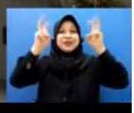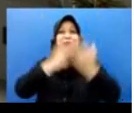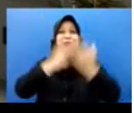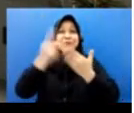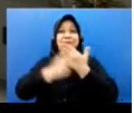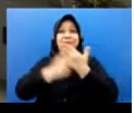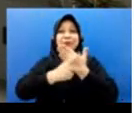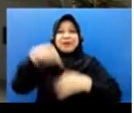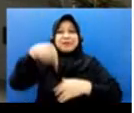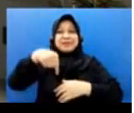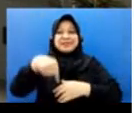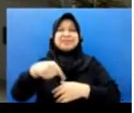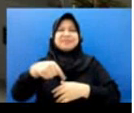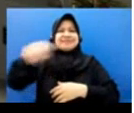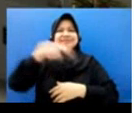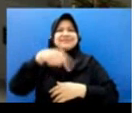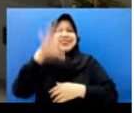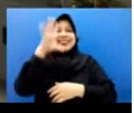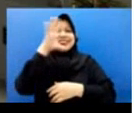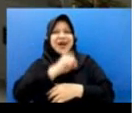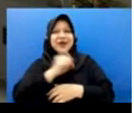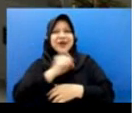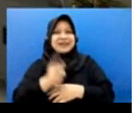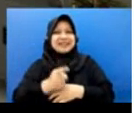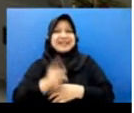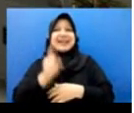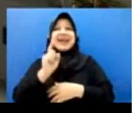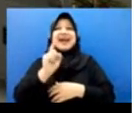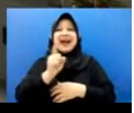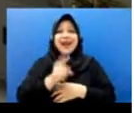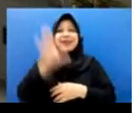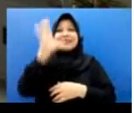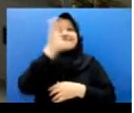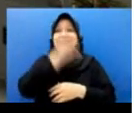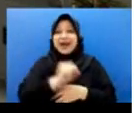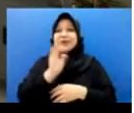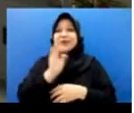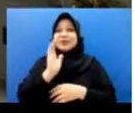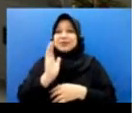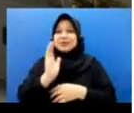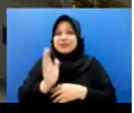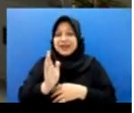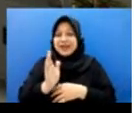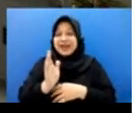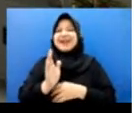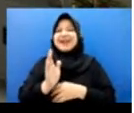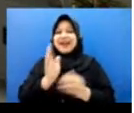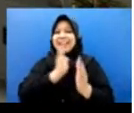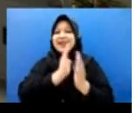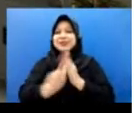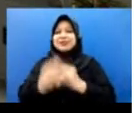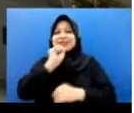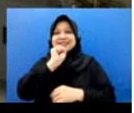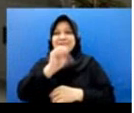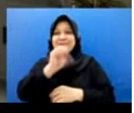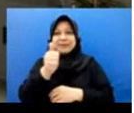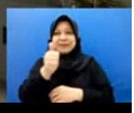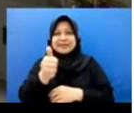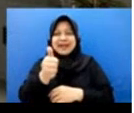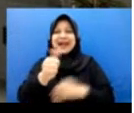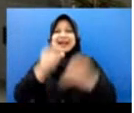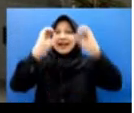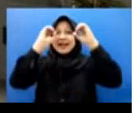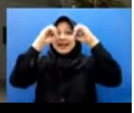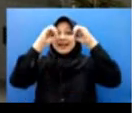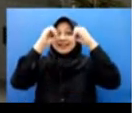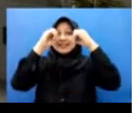tahu. Dan silakan jika sudah tahu jawabannya, untuk langsung memberikan di jawabannya di Google Form yang tadi Bapak